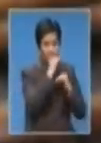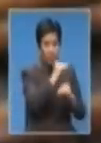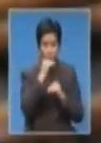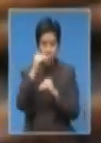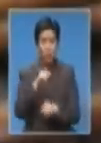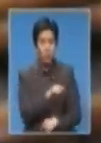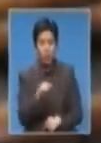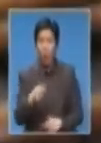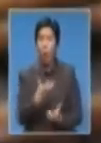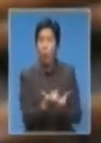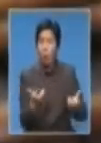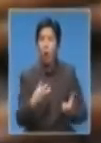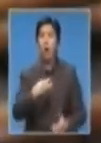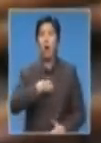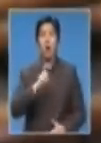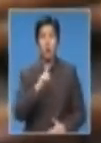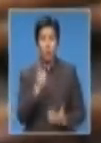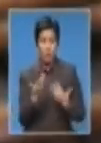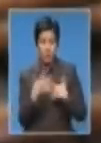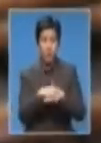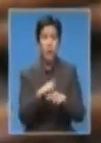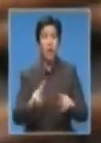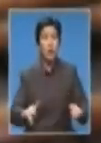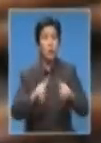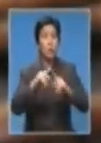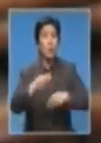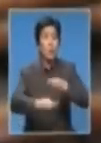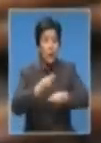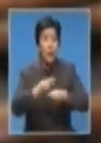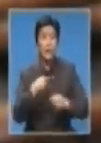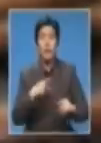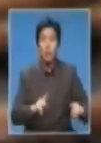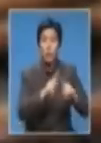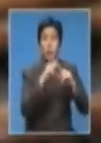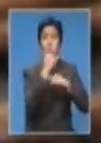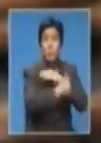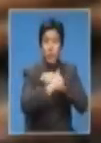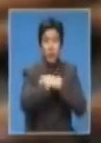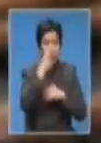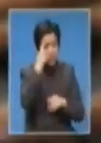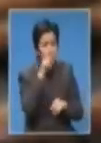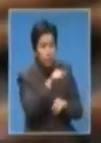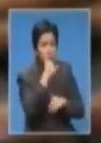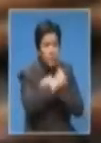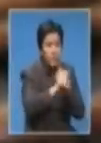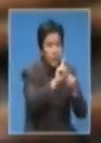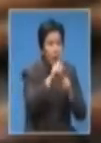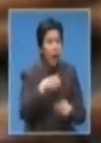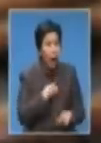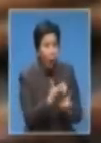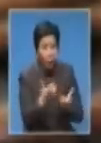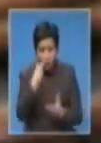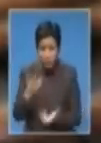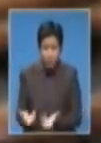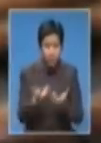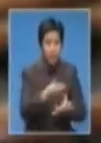ตนะครับทั้งนี้ต้องสอดคล้องกับกระทรวงพาณิชย์กระทรวงการต่างประเทศในการหาตลาดระบายสินค้าทั้งภายในและต่างประเทศนะครับกระ